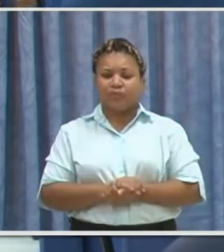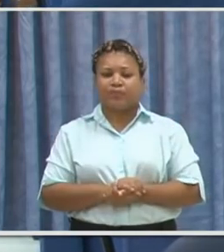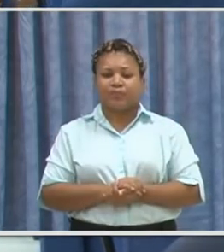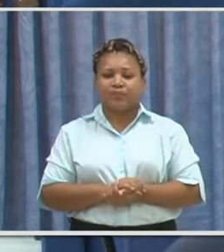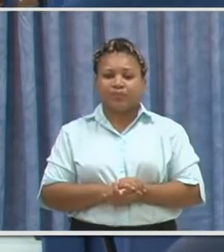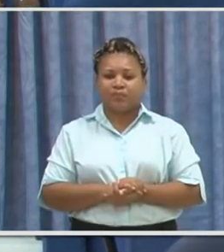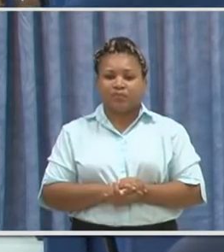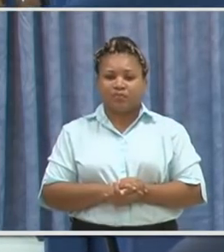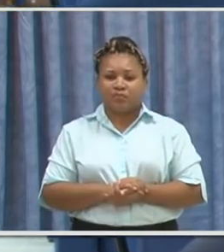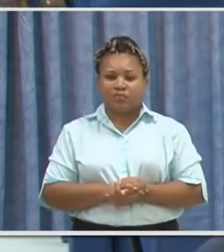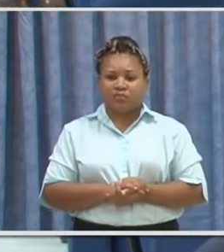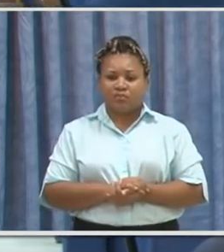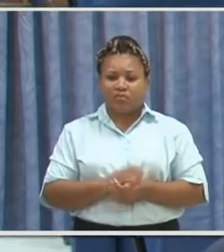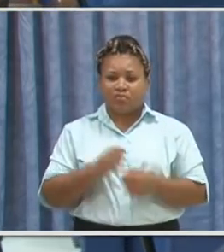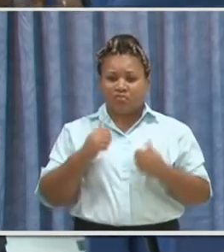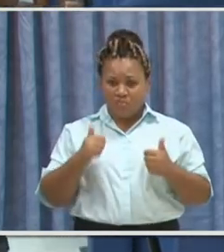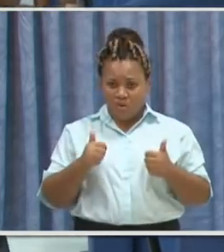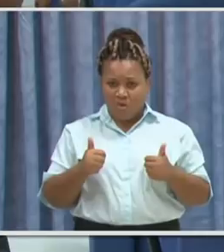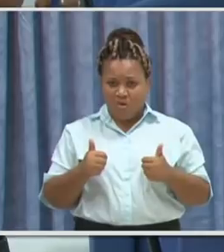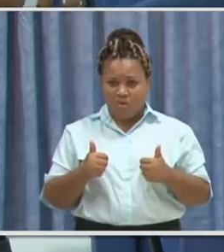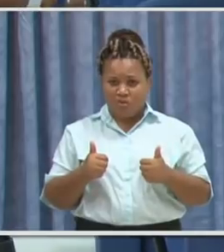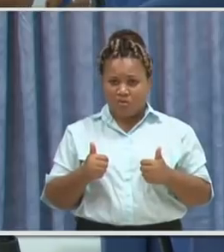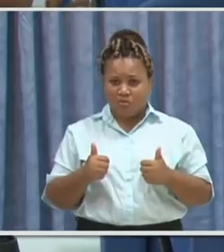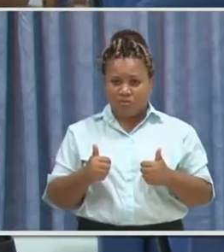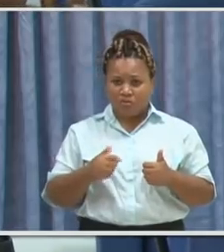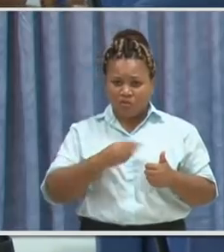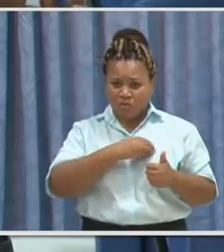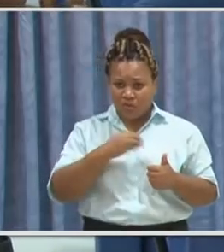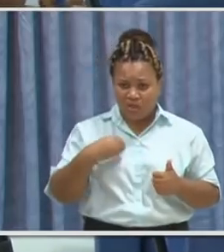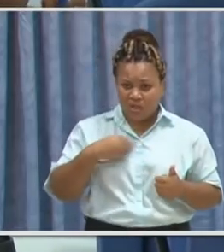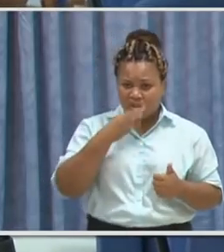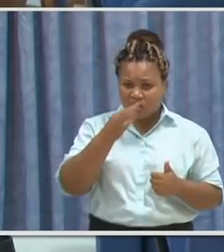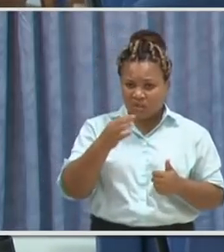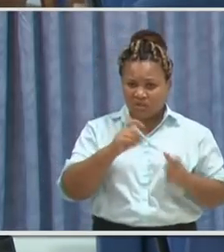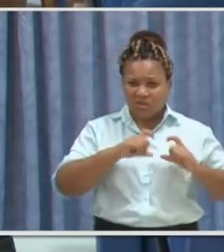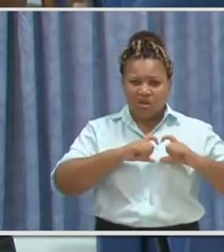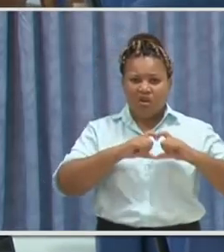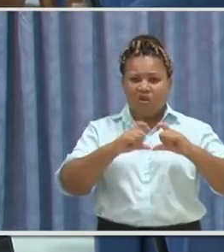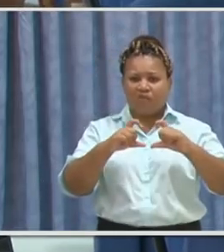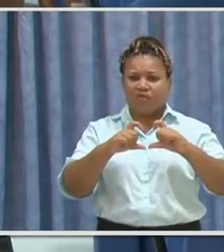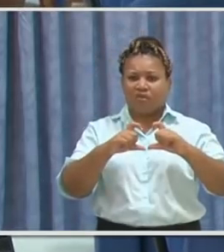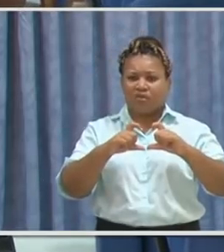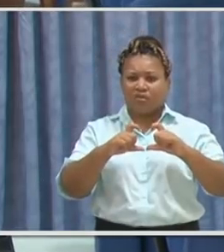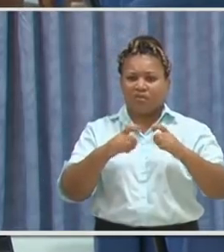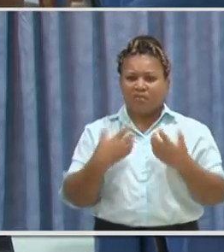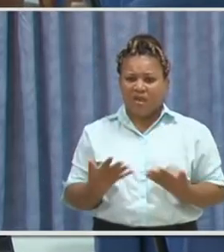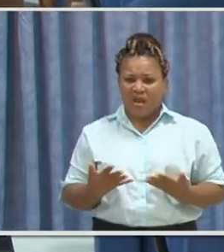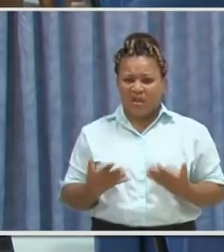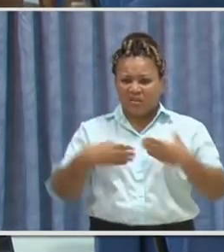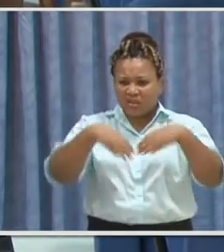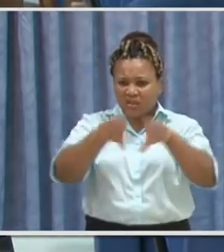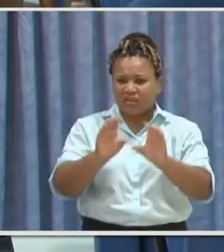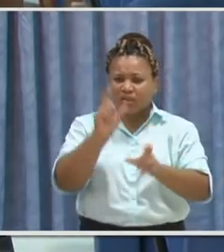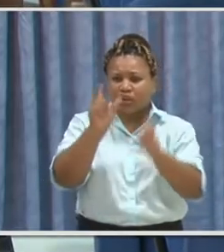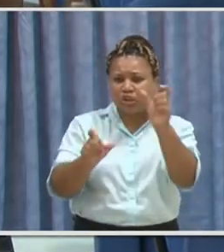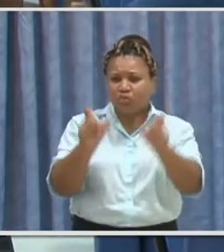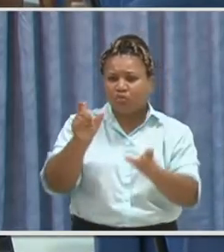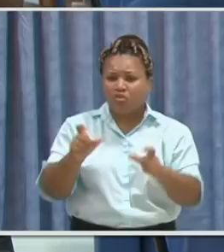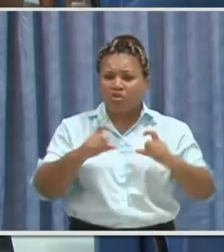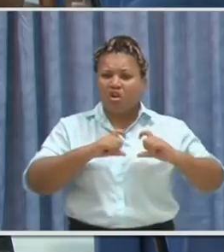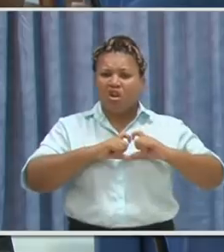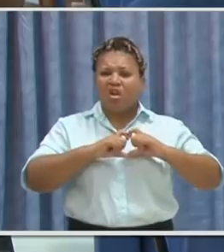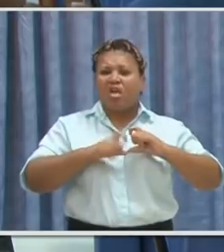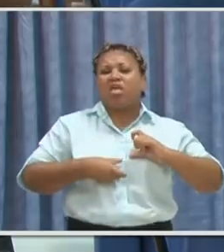notre dignité. Ok, mais seulement notre dignité, nous avons affecté sévèrement. Et quelle quantité nous autres pour prendre